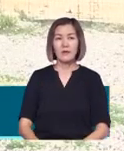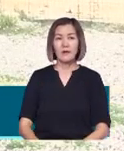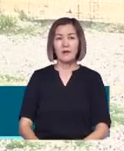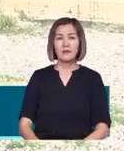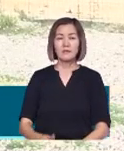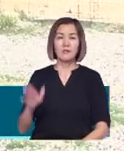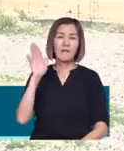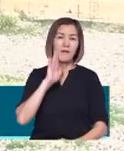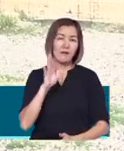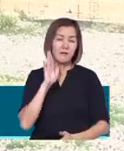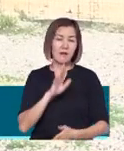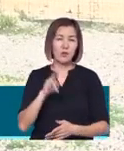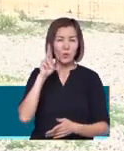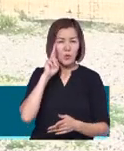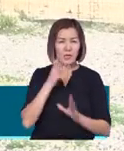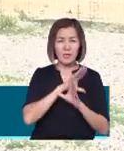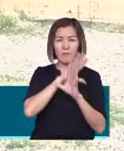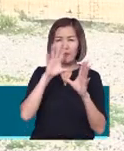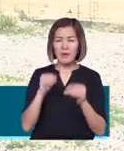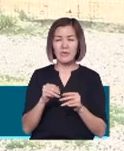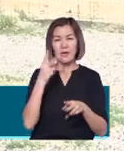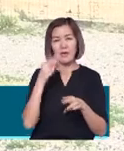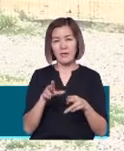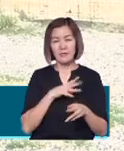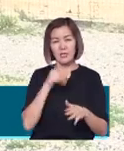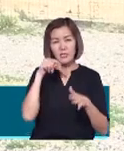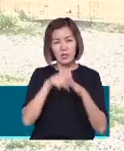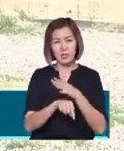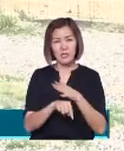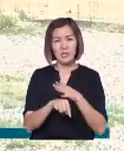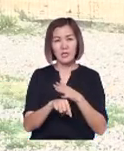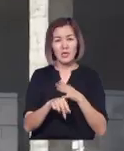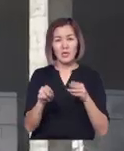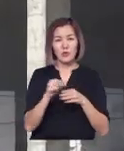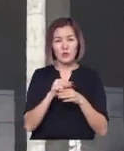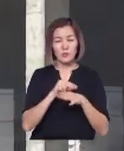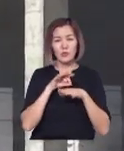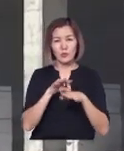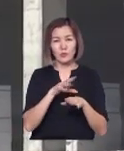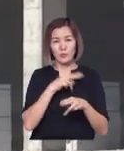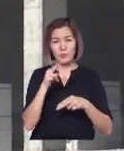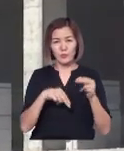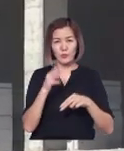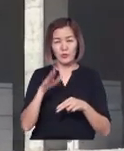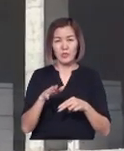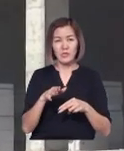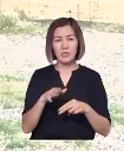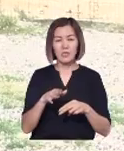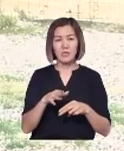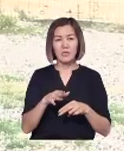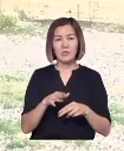яғни водопровод, канализация, теплотрасса жұмыстары бітті. Ішкі инженерлік сетті жұмыстар жүргізіліп жатыр. Ішкі оснащение дейміз,